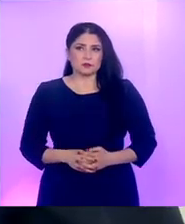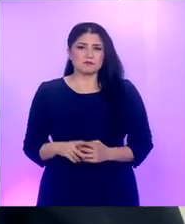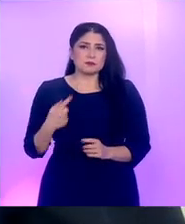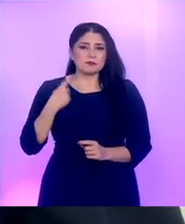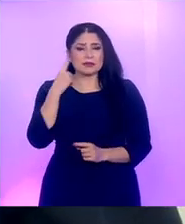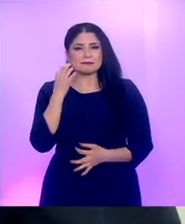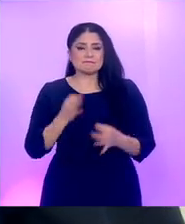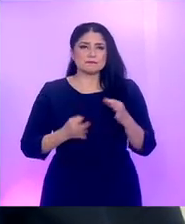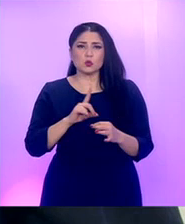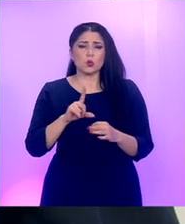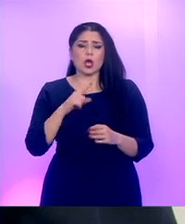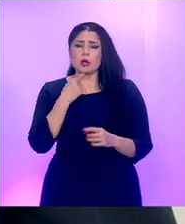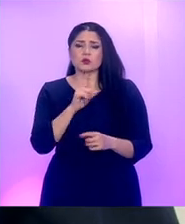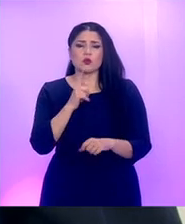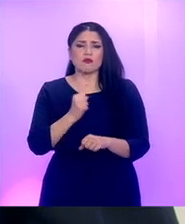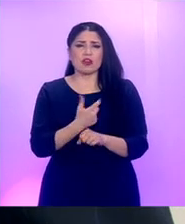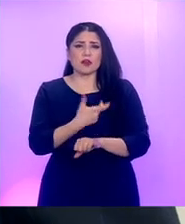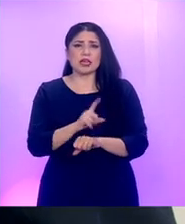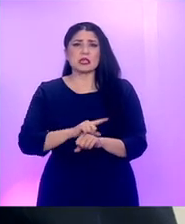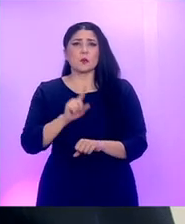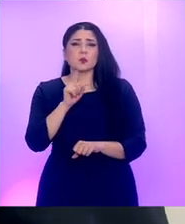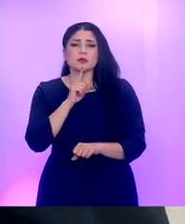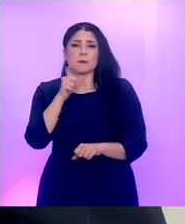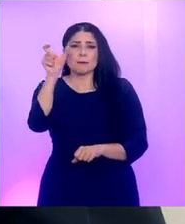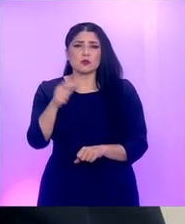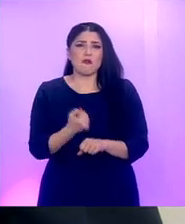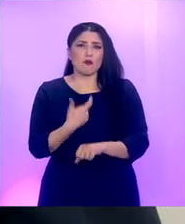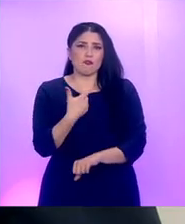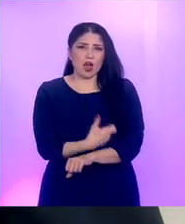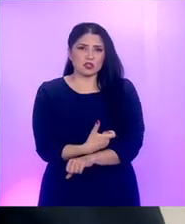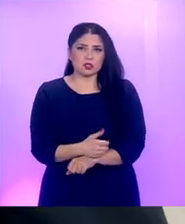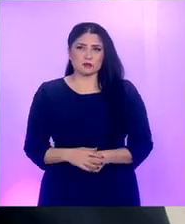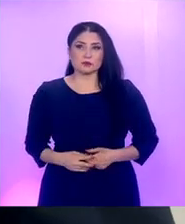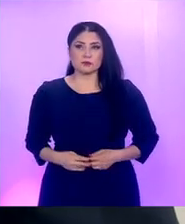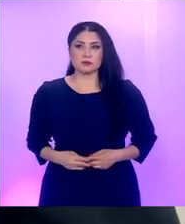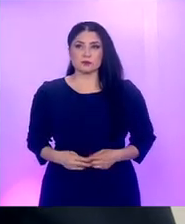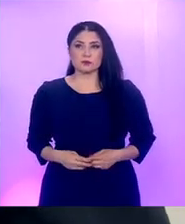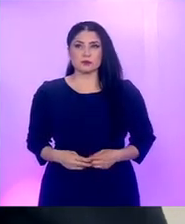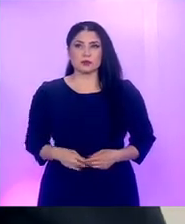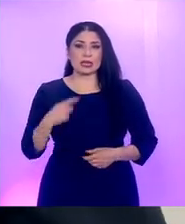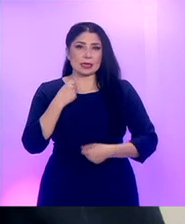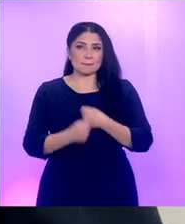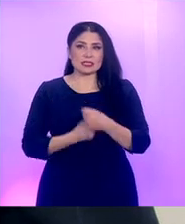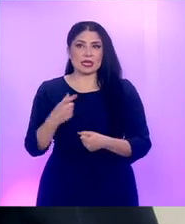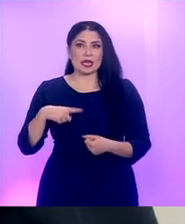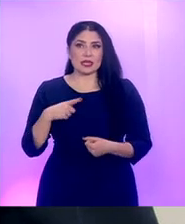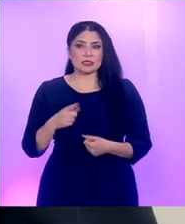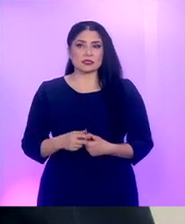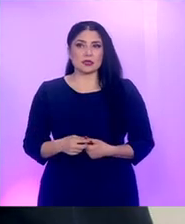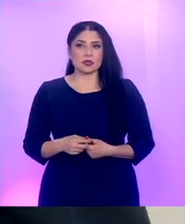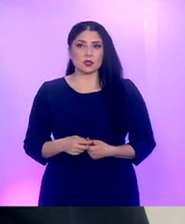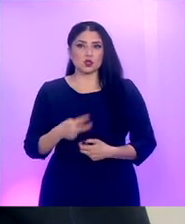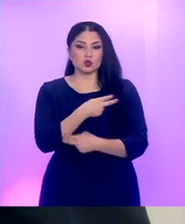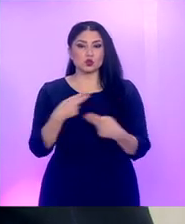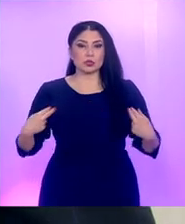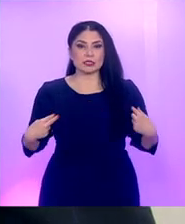m-aș vaccina, dar pentru că este testat foarte puțin și eu de meserie sunt, de profesie